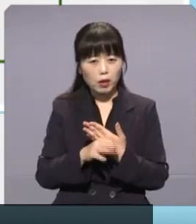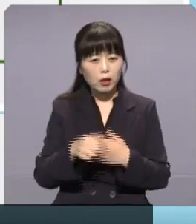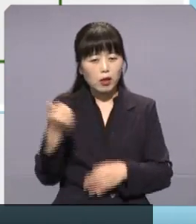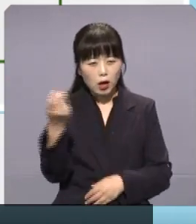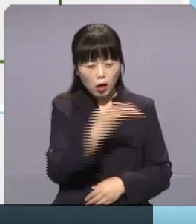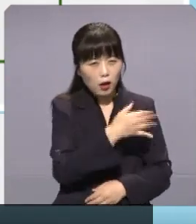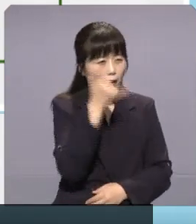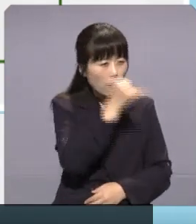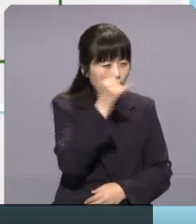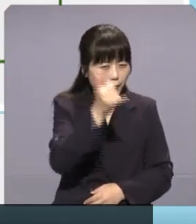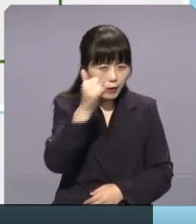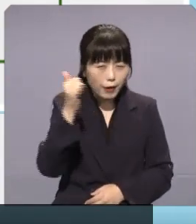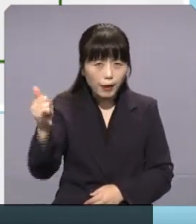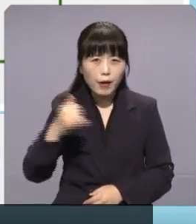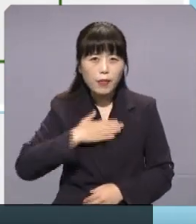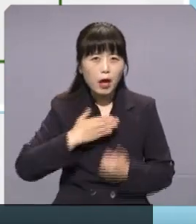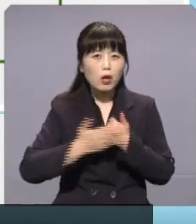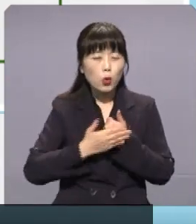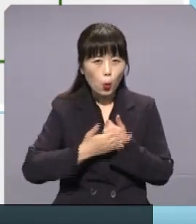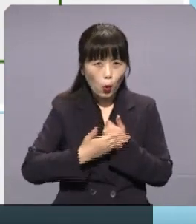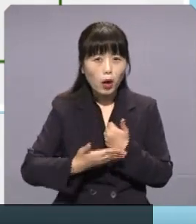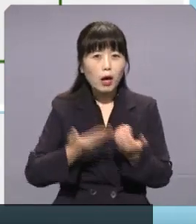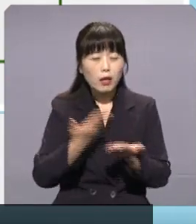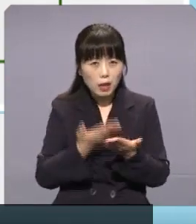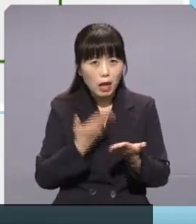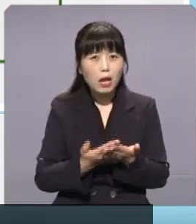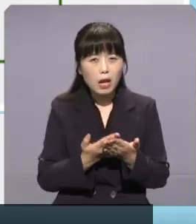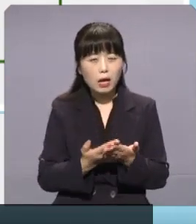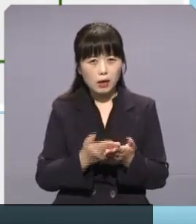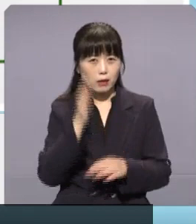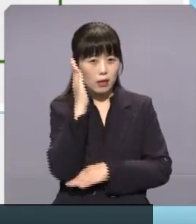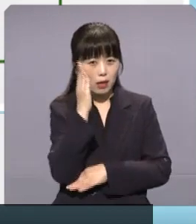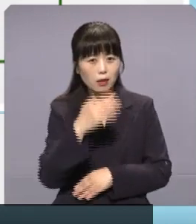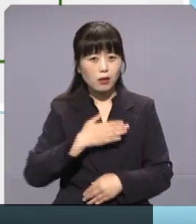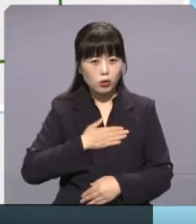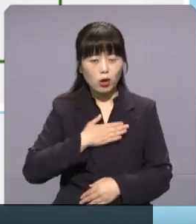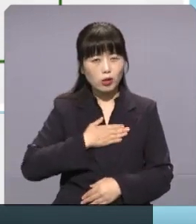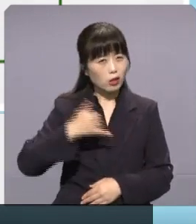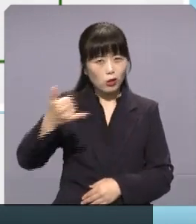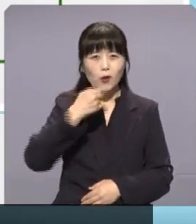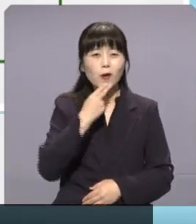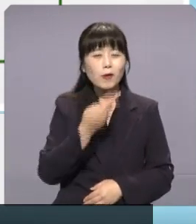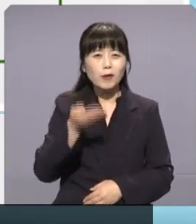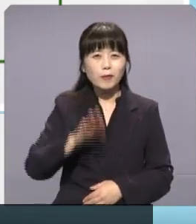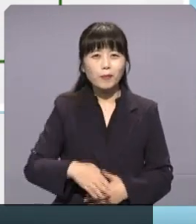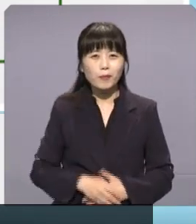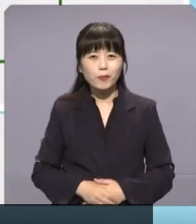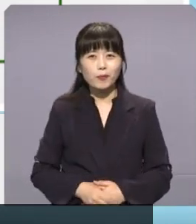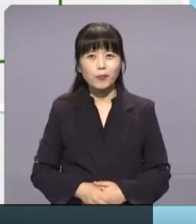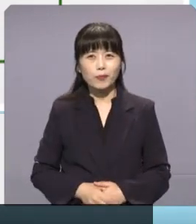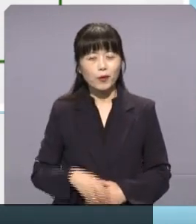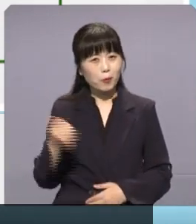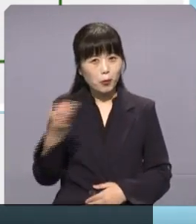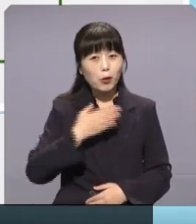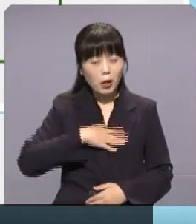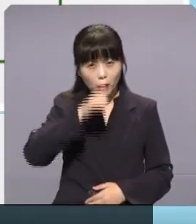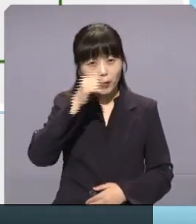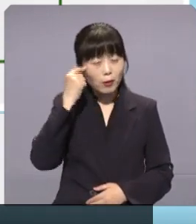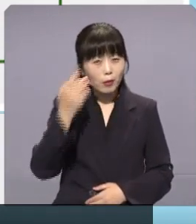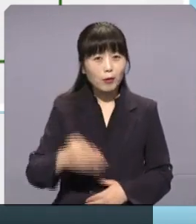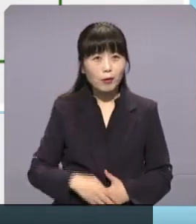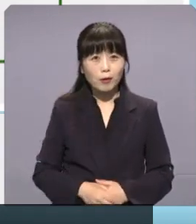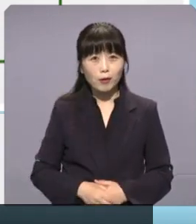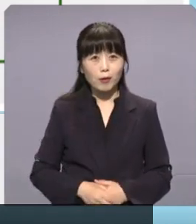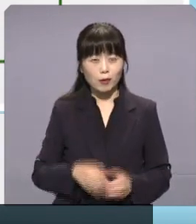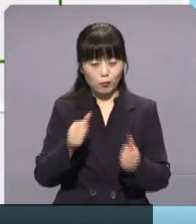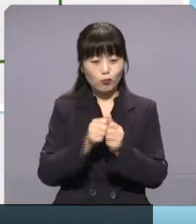아. 나 좀 도와달라라고 움직이고 지금. 있군요, 물밑에서. 네, 근데 저한테는 아직 전화를 안 하셨는데 번호는 알고 있습니까? 예, 문자도